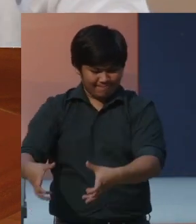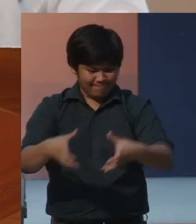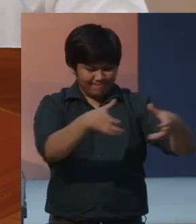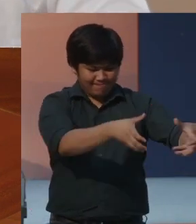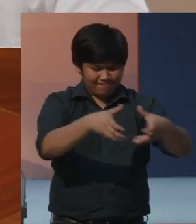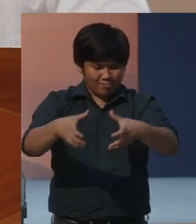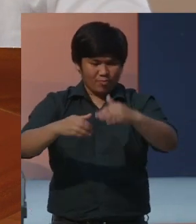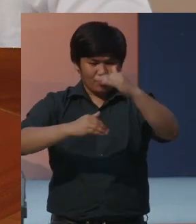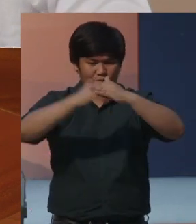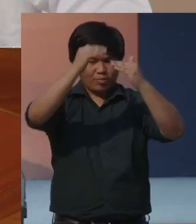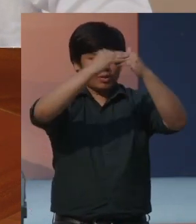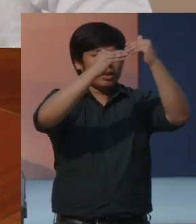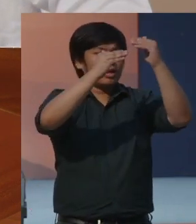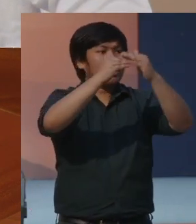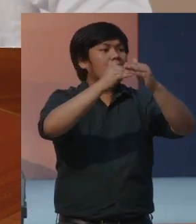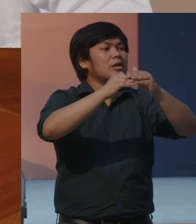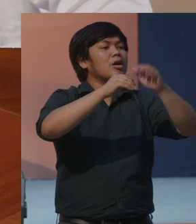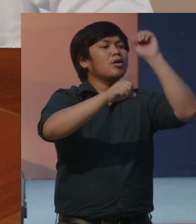mga tao.